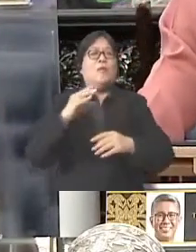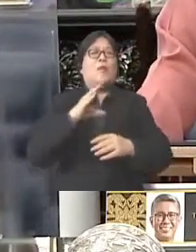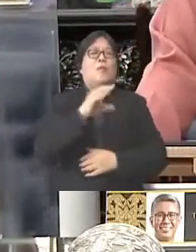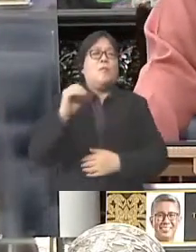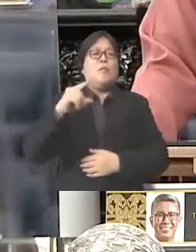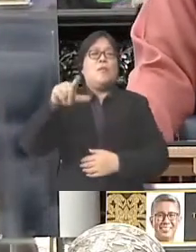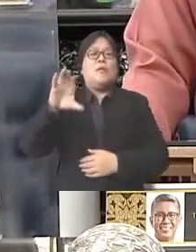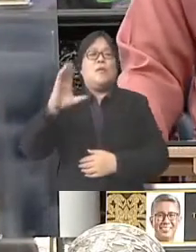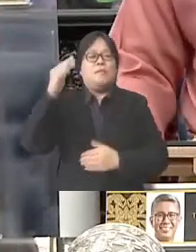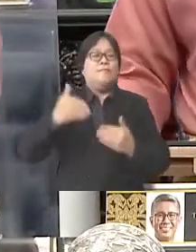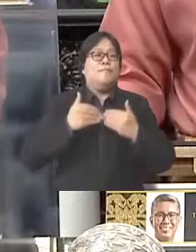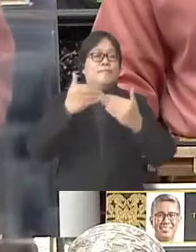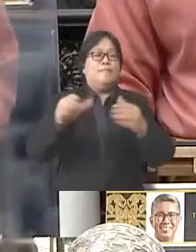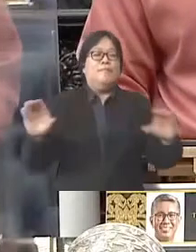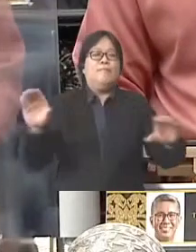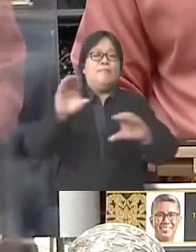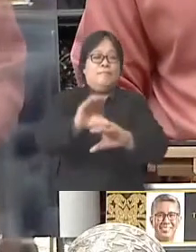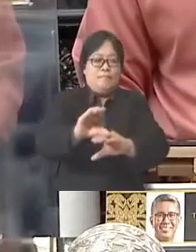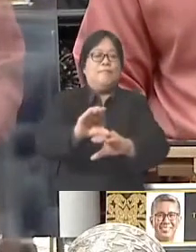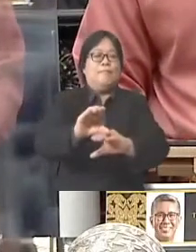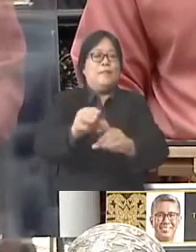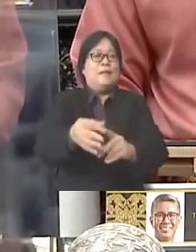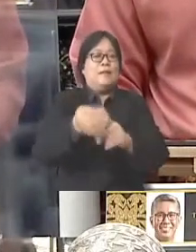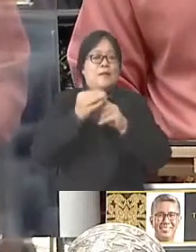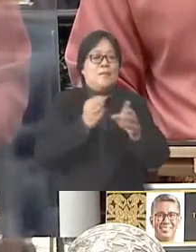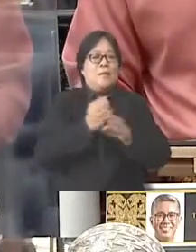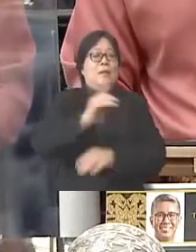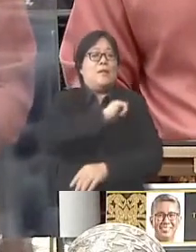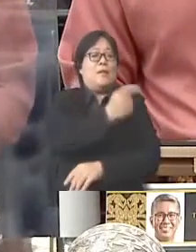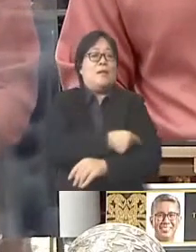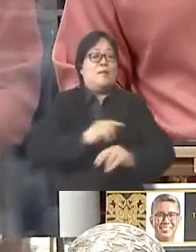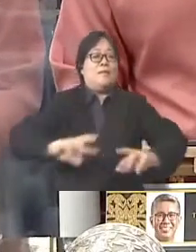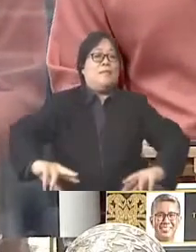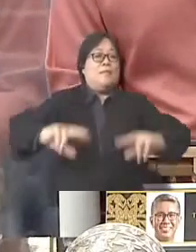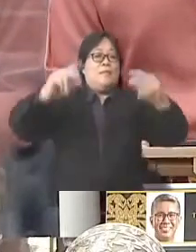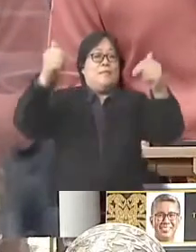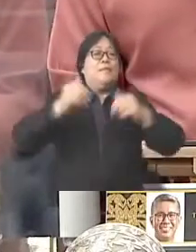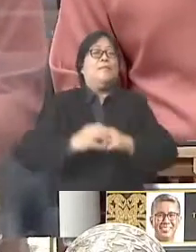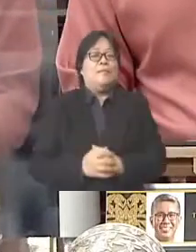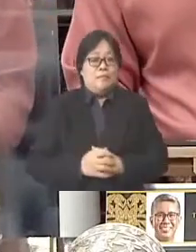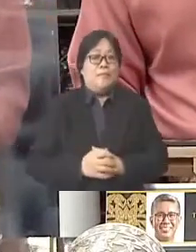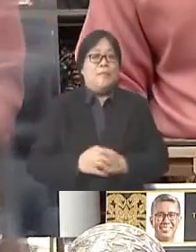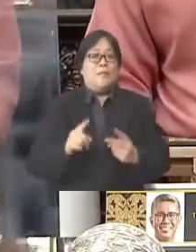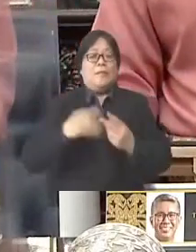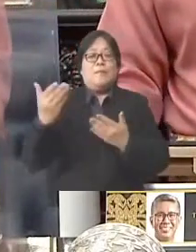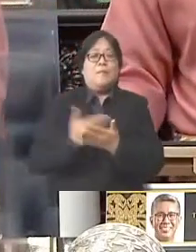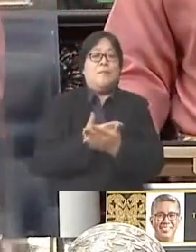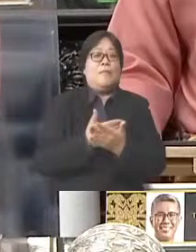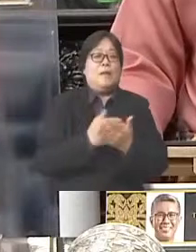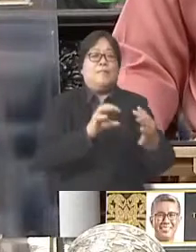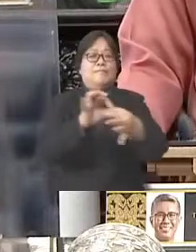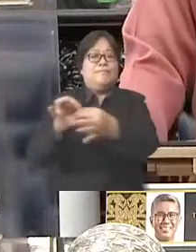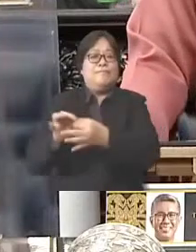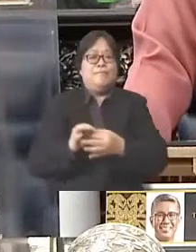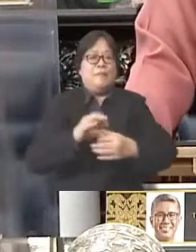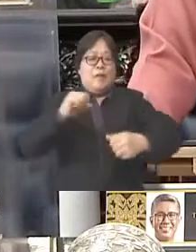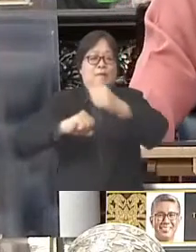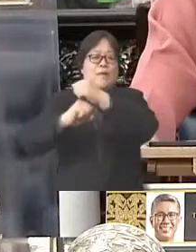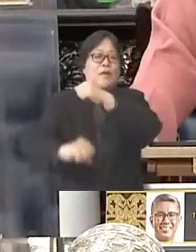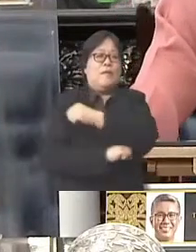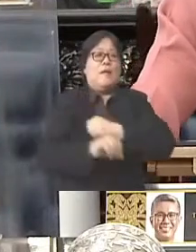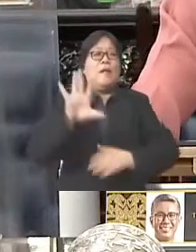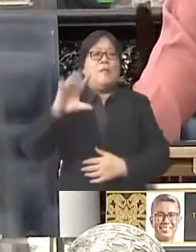Syariah Jl si akan terus membuat pelaburan antaranya dalam bidang tenaga boleh diperbarui pemodernan rantai yang bakalan dan